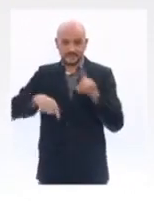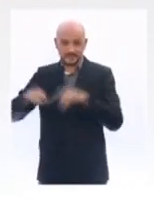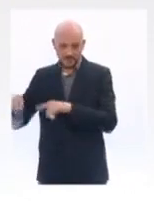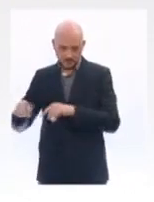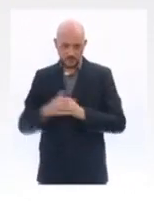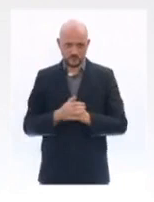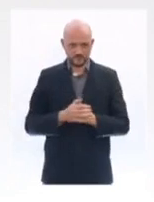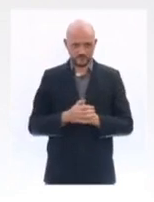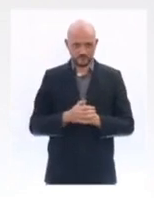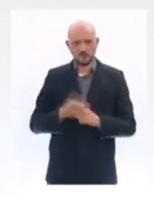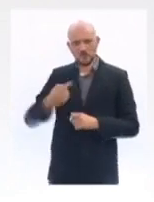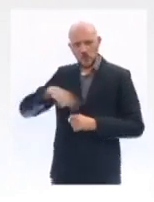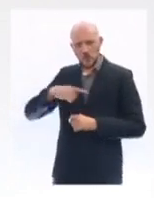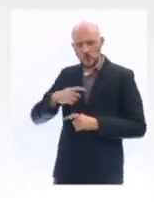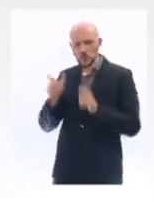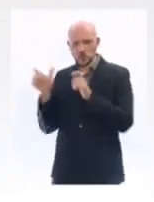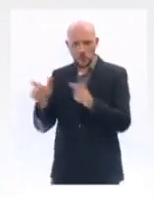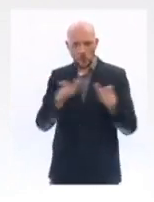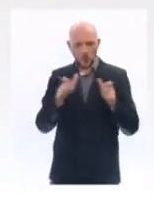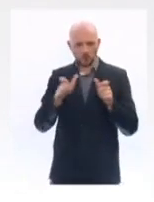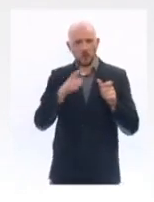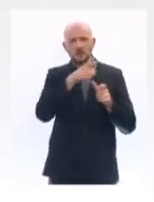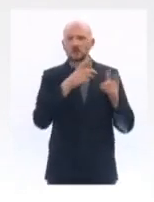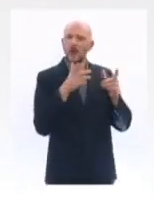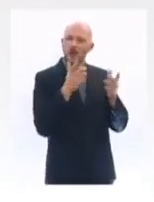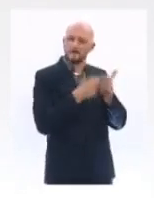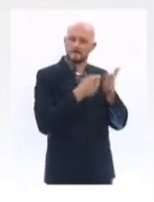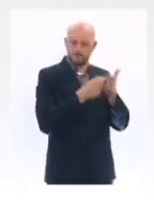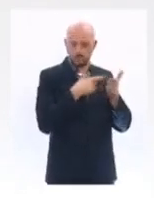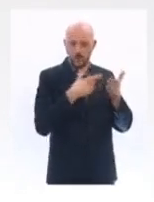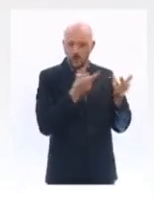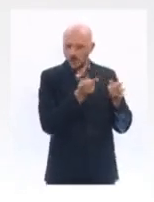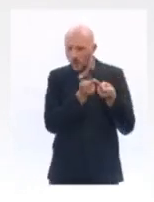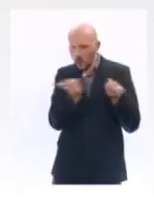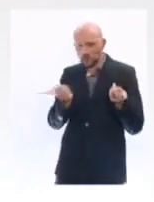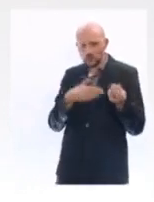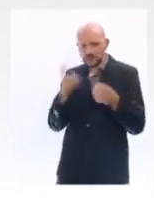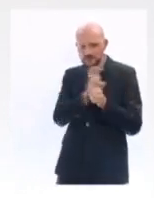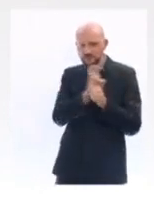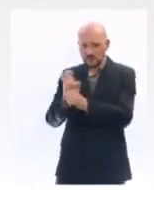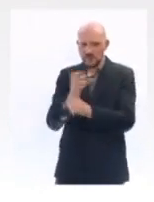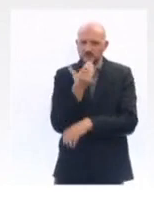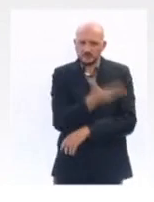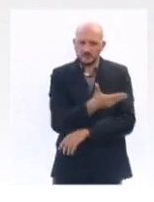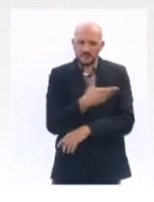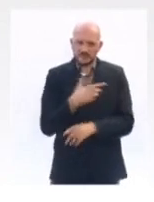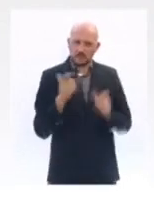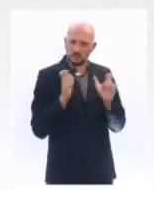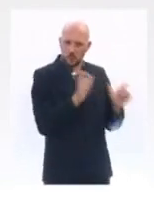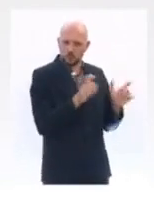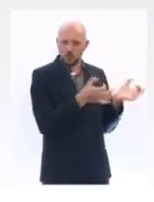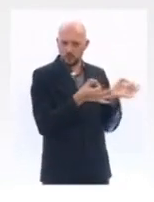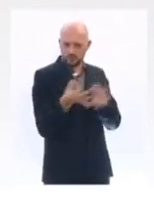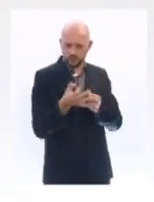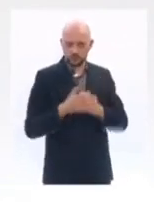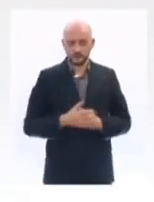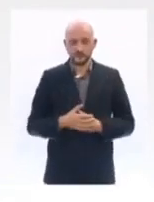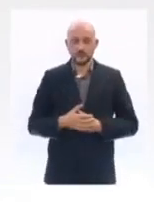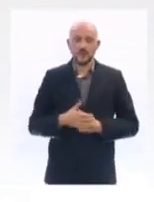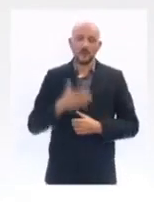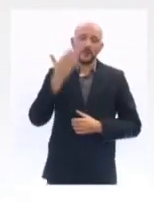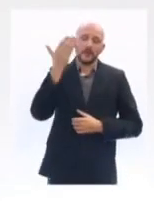qui se dit « je ne vais pas pouvoir rembourser ». Eh bien, il pourra obtenir un nouveau différé de remboursement d'un an